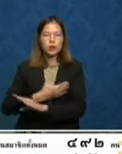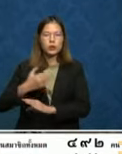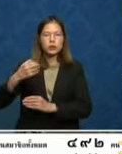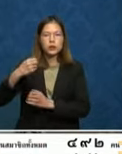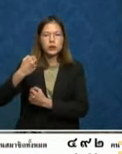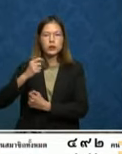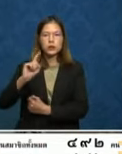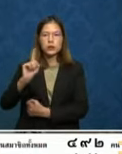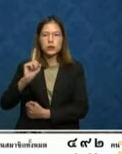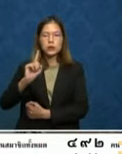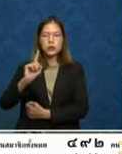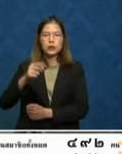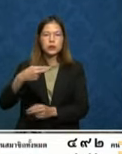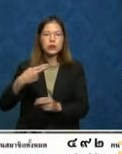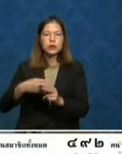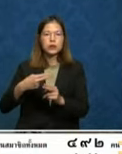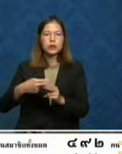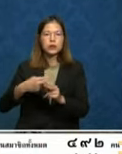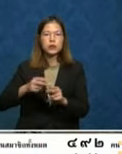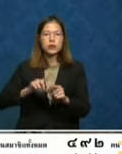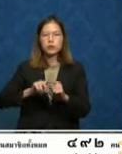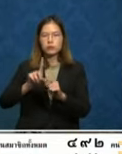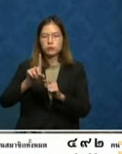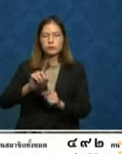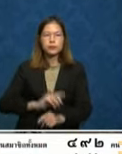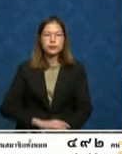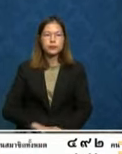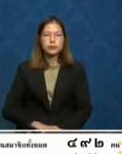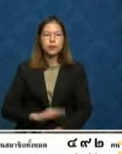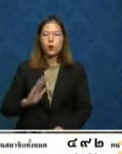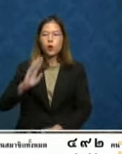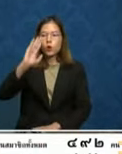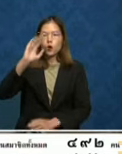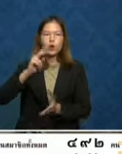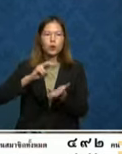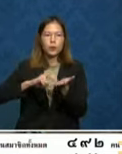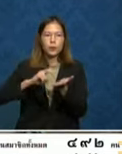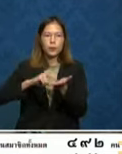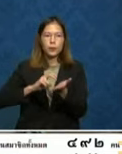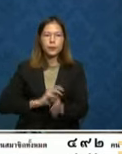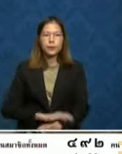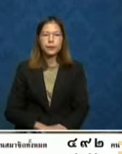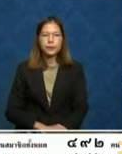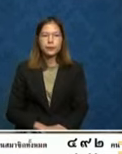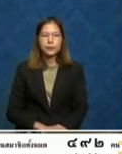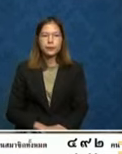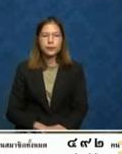แก่นายวุฒิพงษ์นามบุตรขอพูดรับรองด้วยครับ